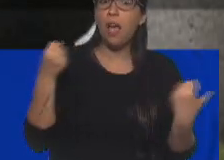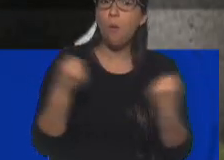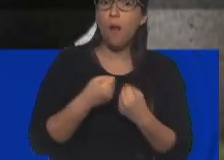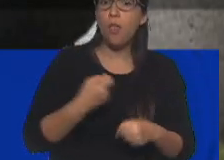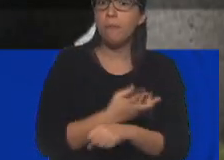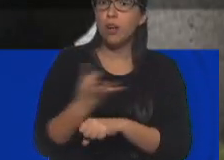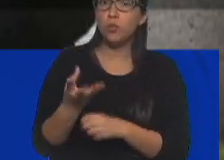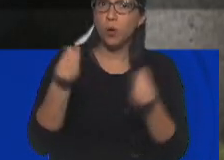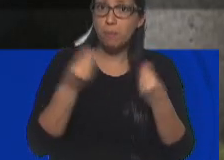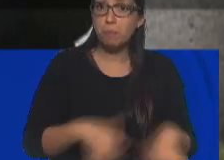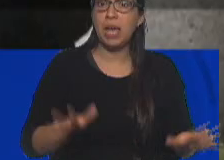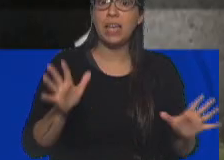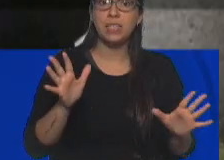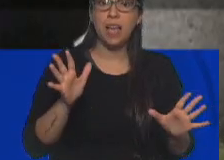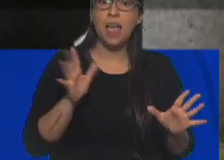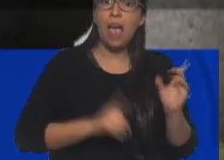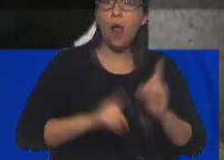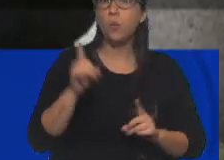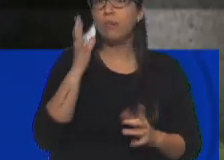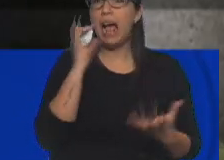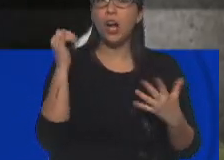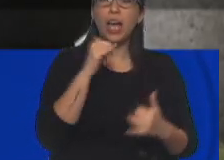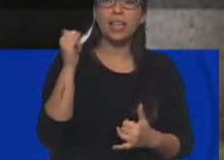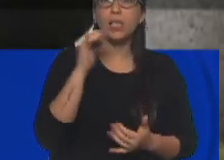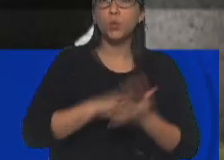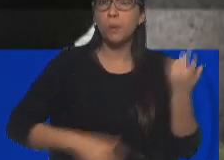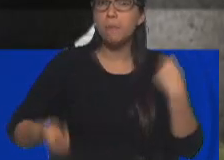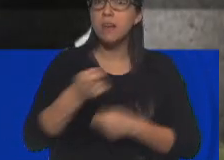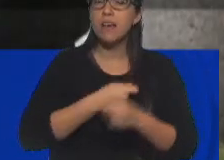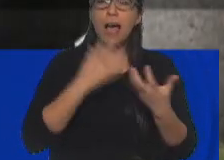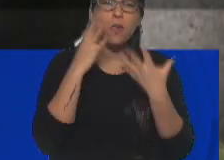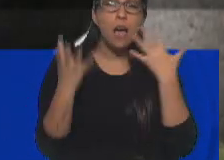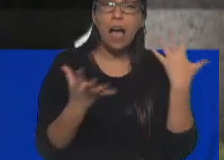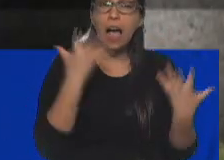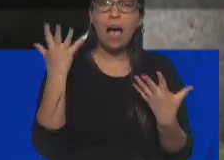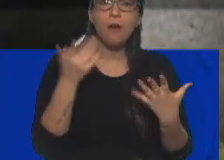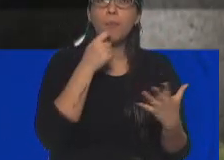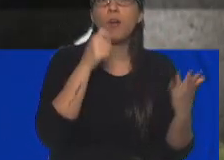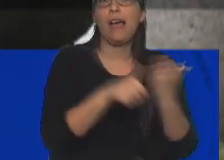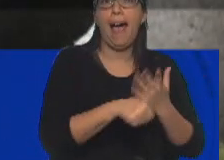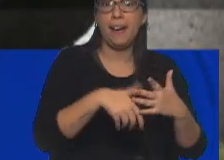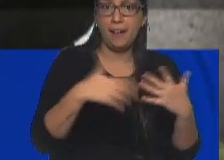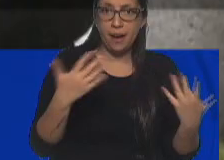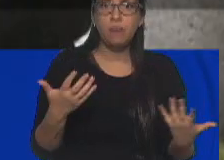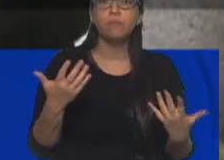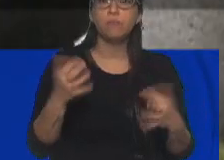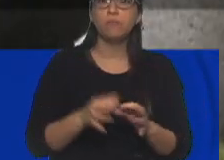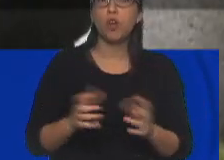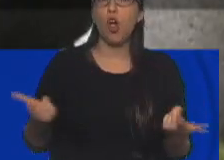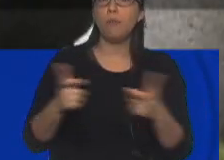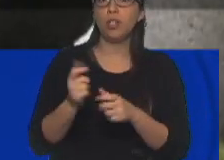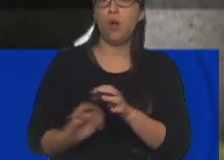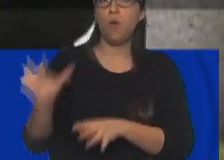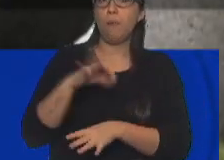jeśli pojawią się jakieś negatywne sygnały dotyczące rynku wołowiny na przykład, to żeby Komisja